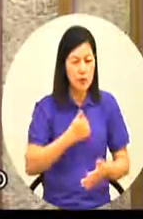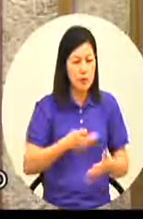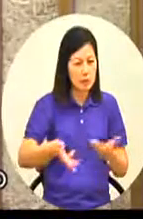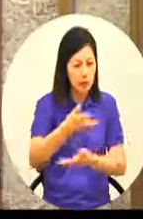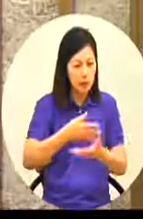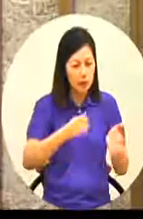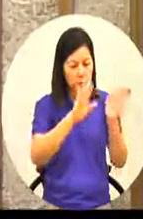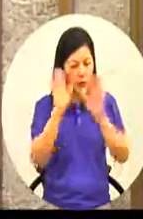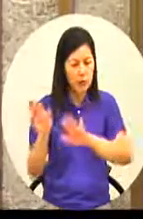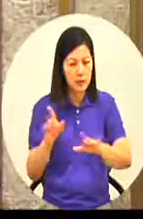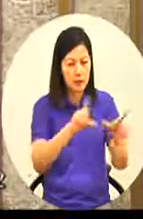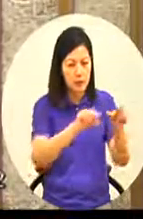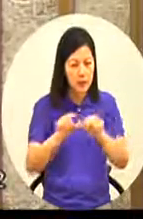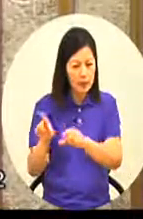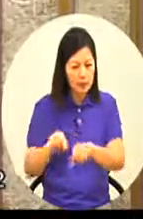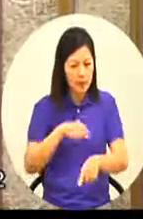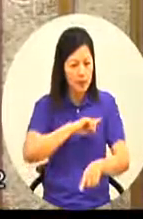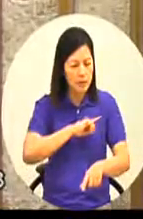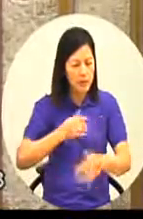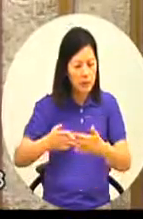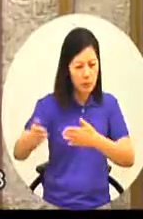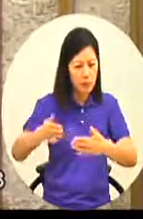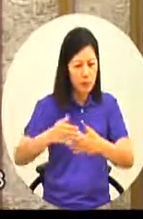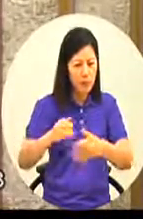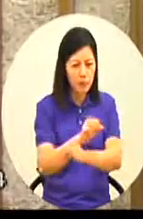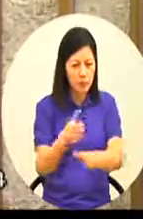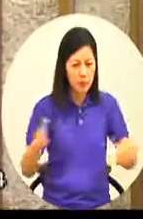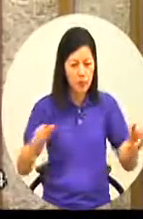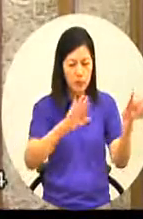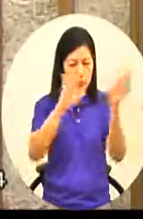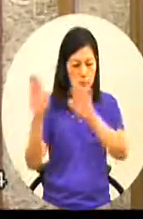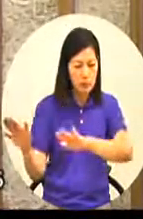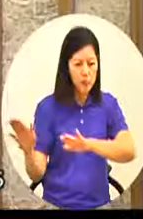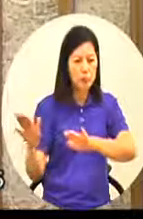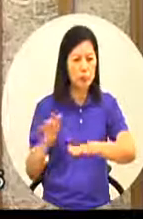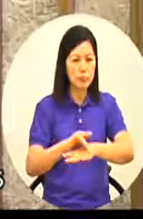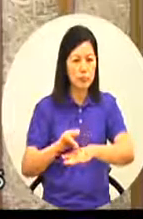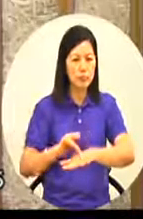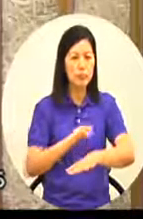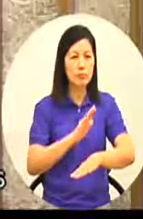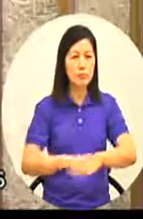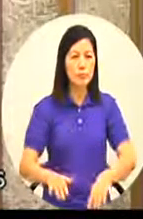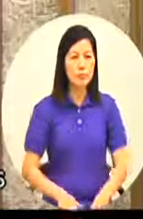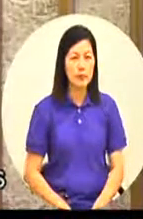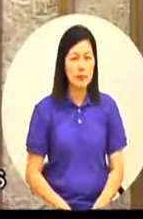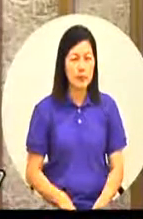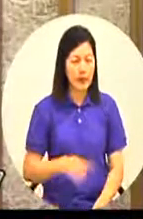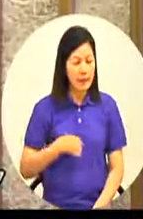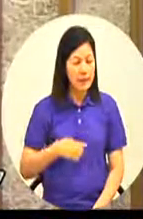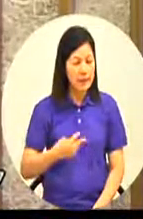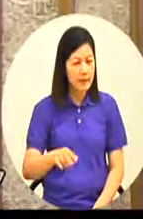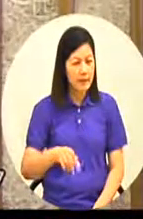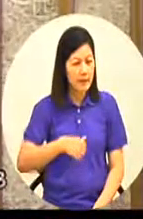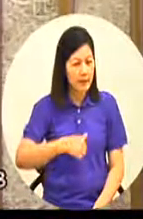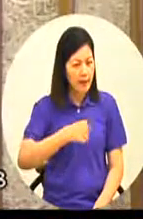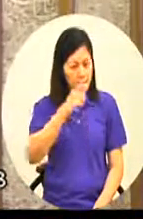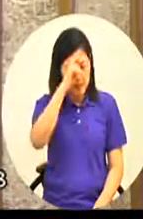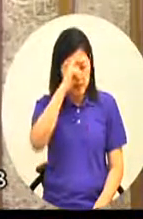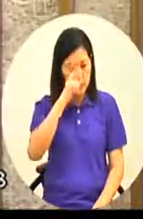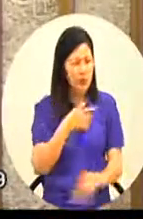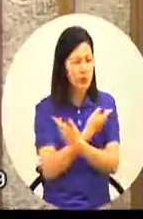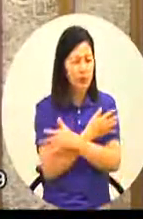依照彼此之间的这个距离会有不同形式的。那我不能够我们还是希望说尽量，不管即使